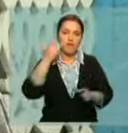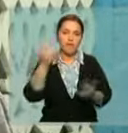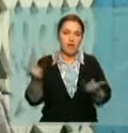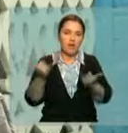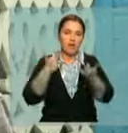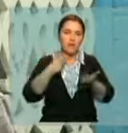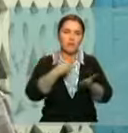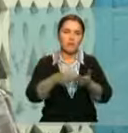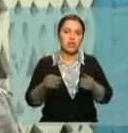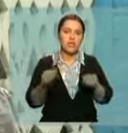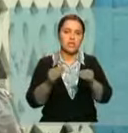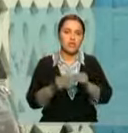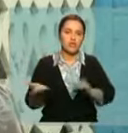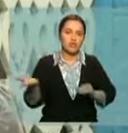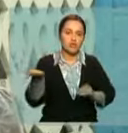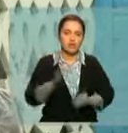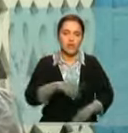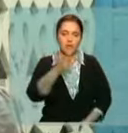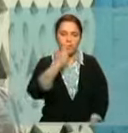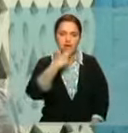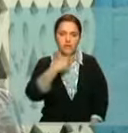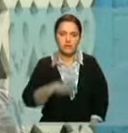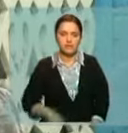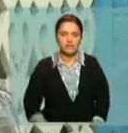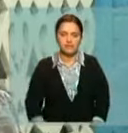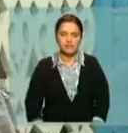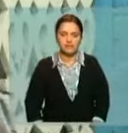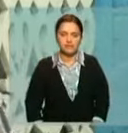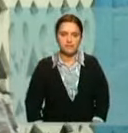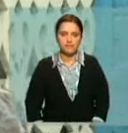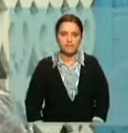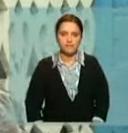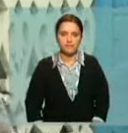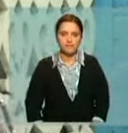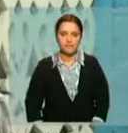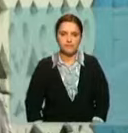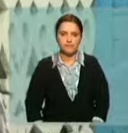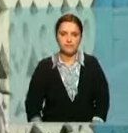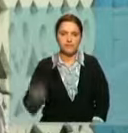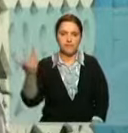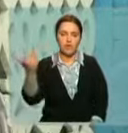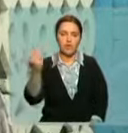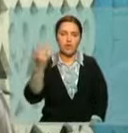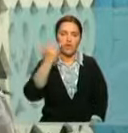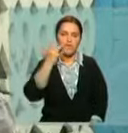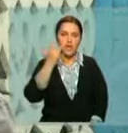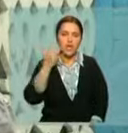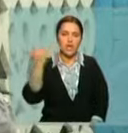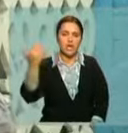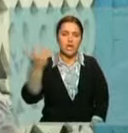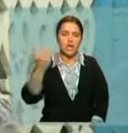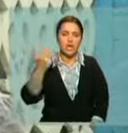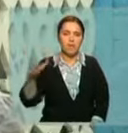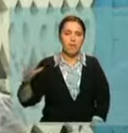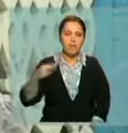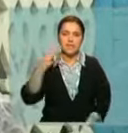за раз 10 порций мороженого. Он нас с моей сестрой,